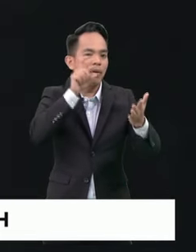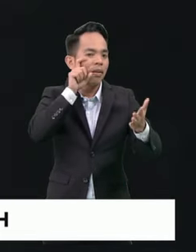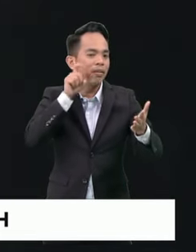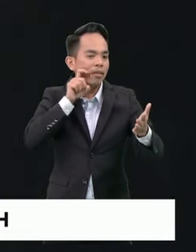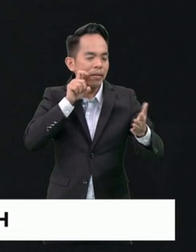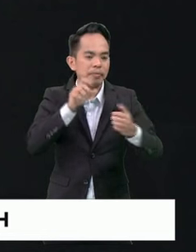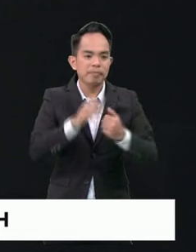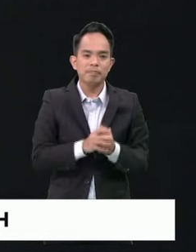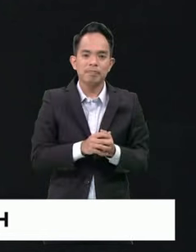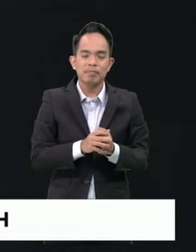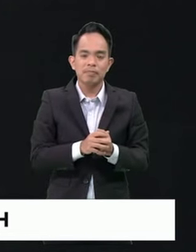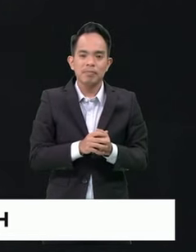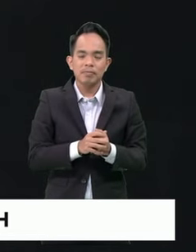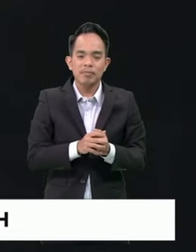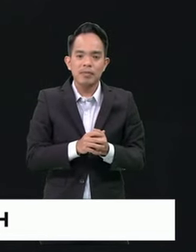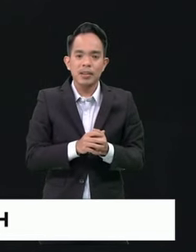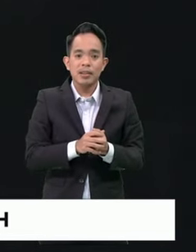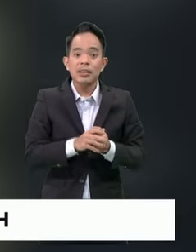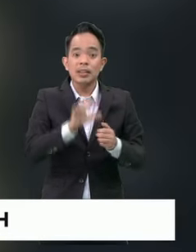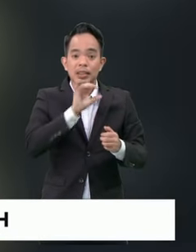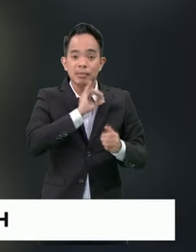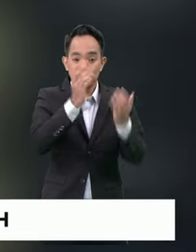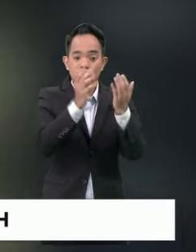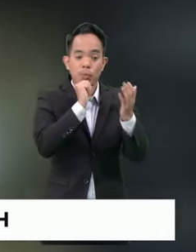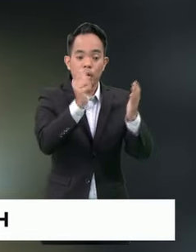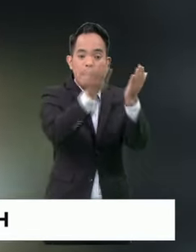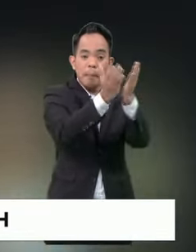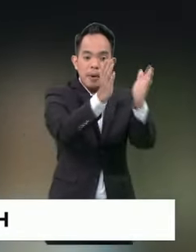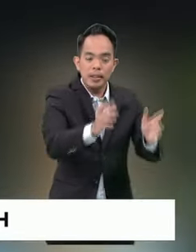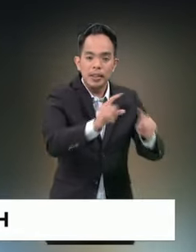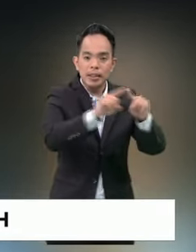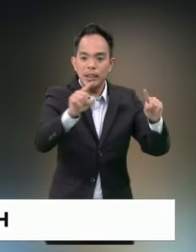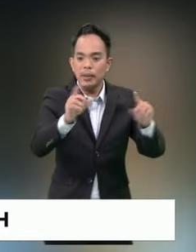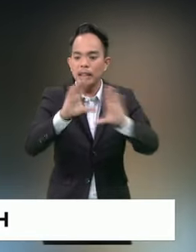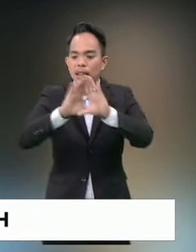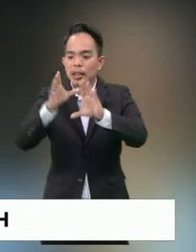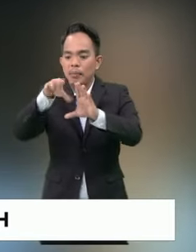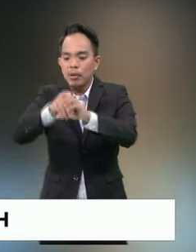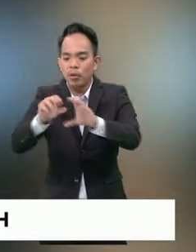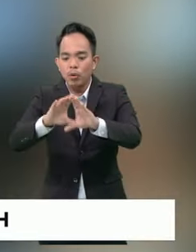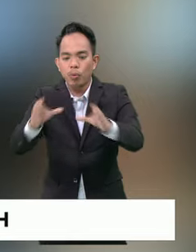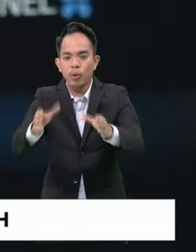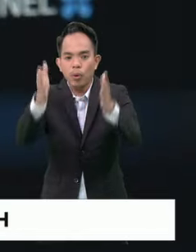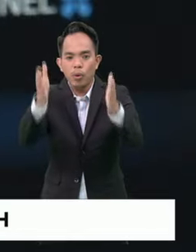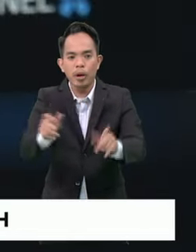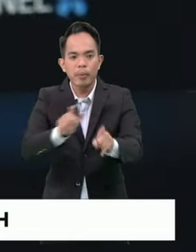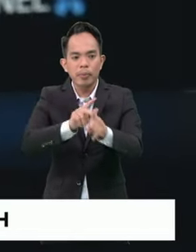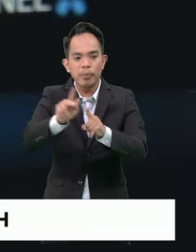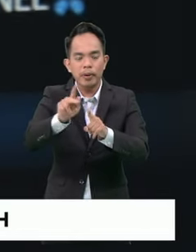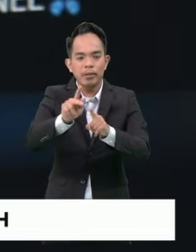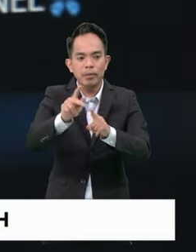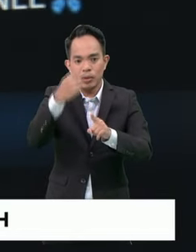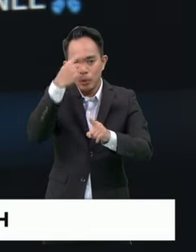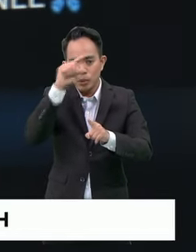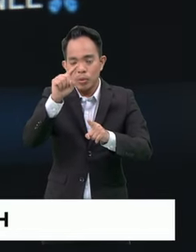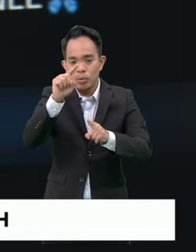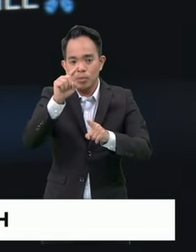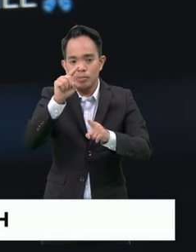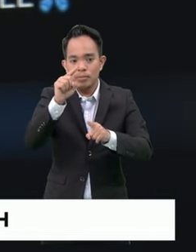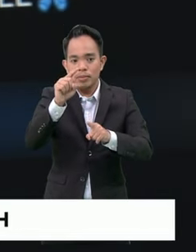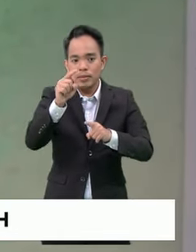dark side bukan hanya pelajar tetapi turut melibatkan golongan profesional. Urusan pancing pelanggan dilakukan di aplikasi